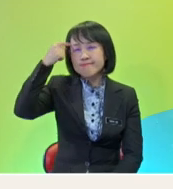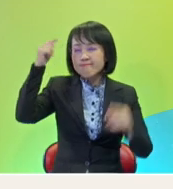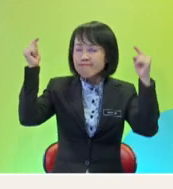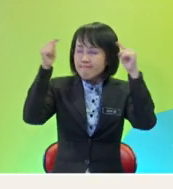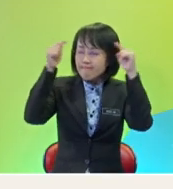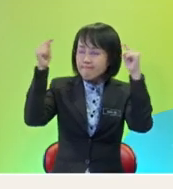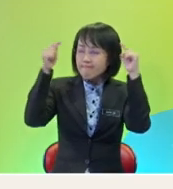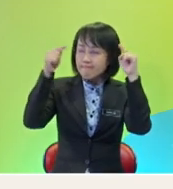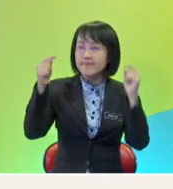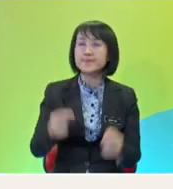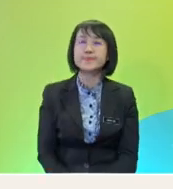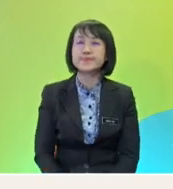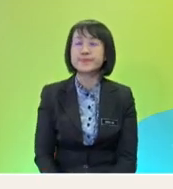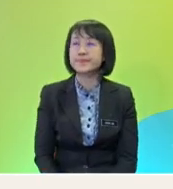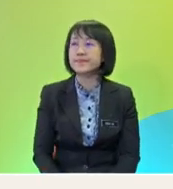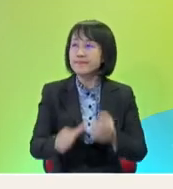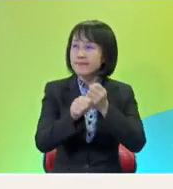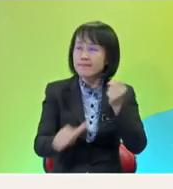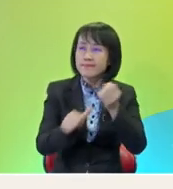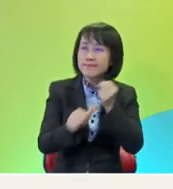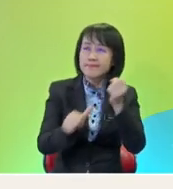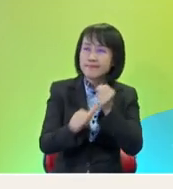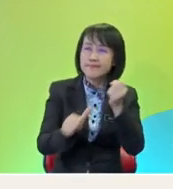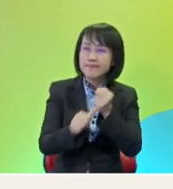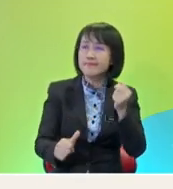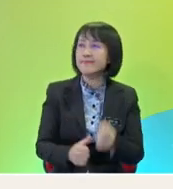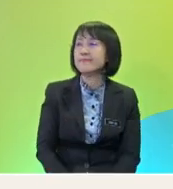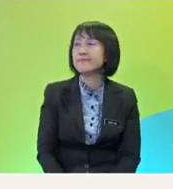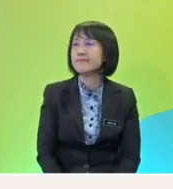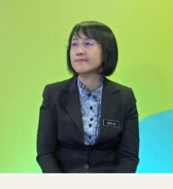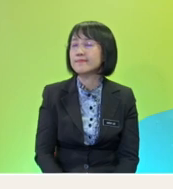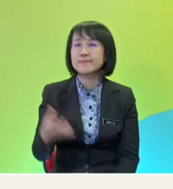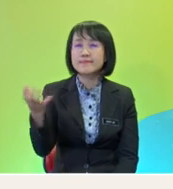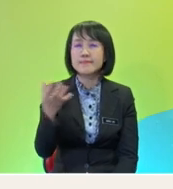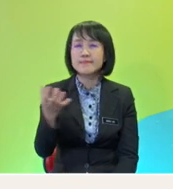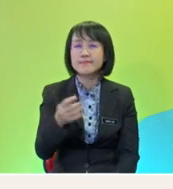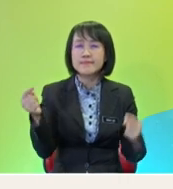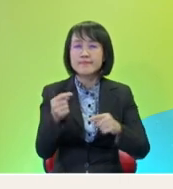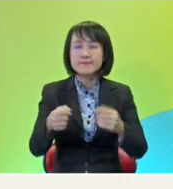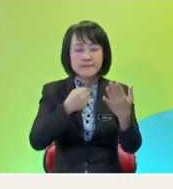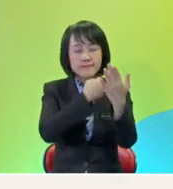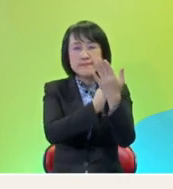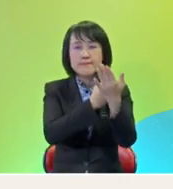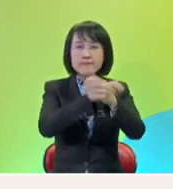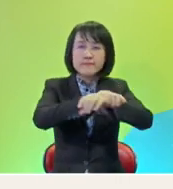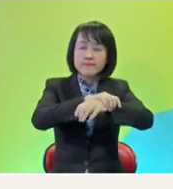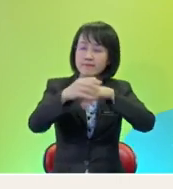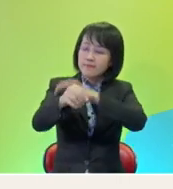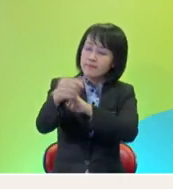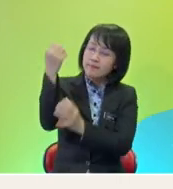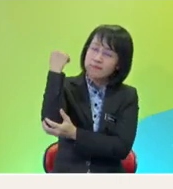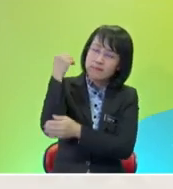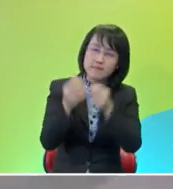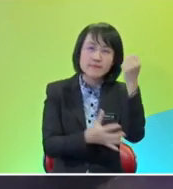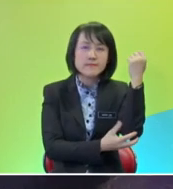kepala. Kemudian ceret-beret. Sakit-sakit sendi dekat siku, dekat lutut, segala sendi dekat